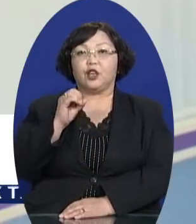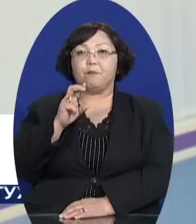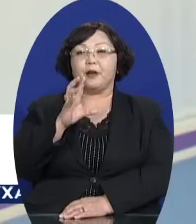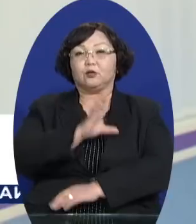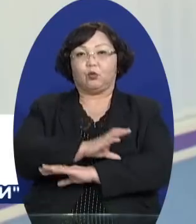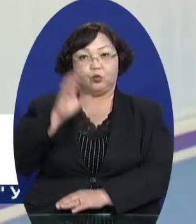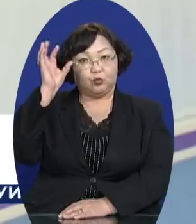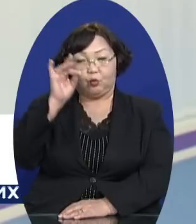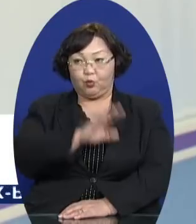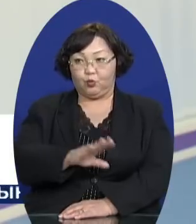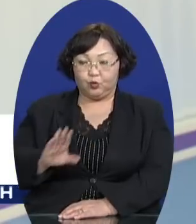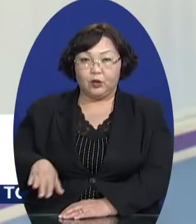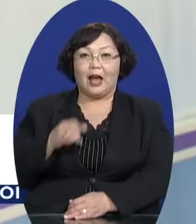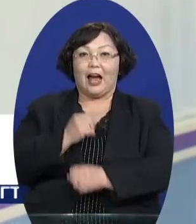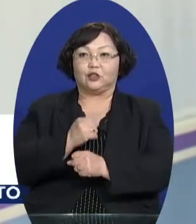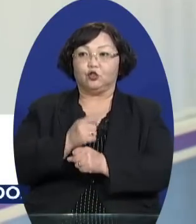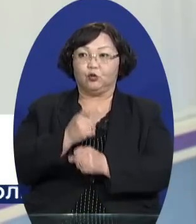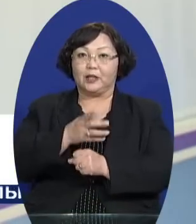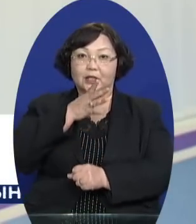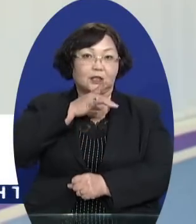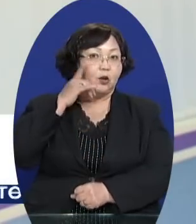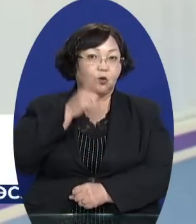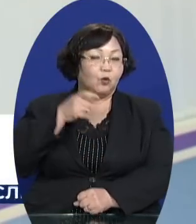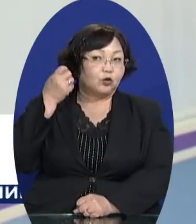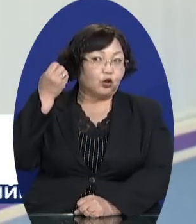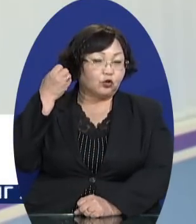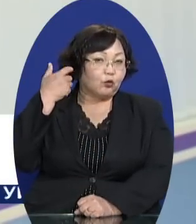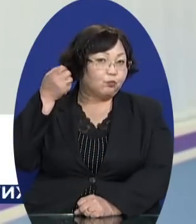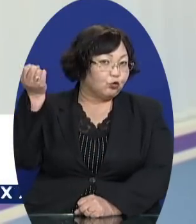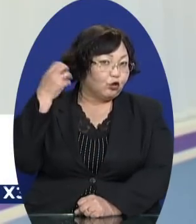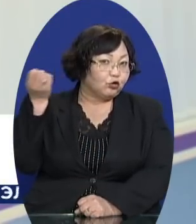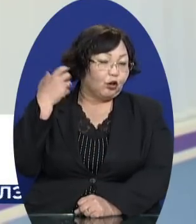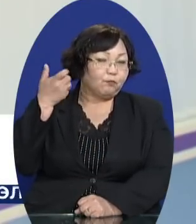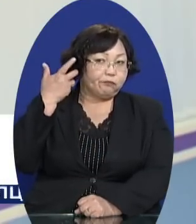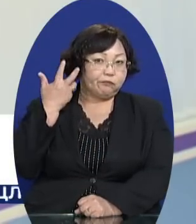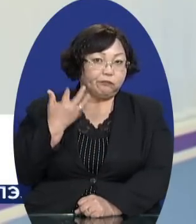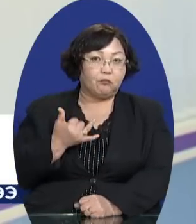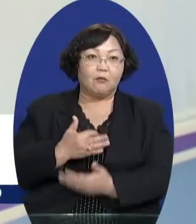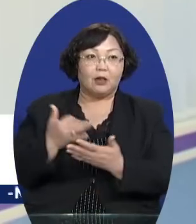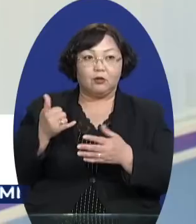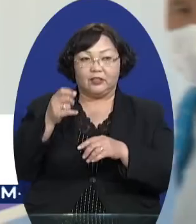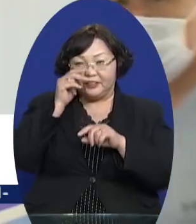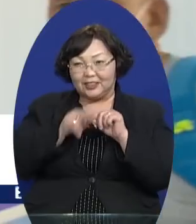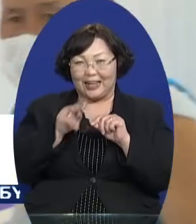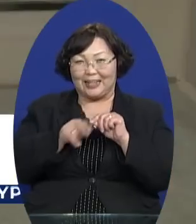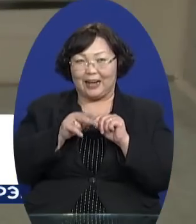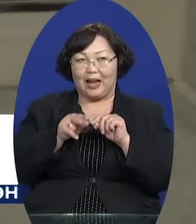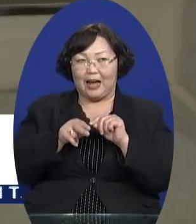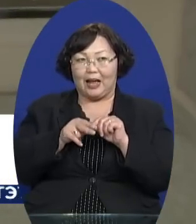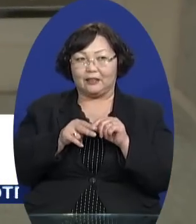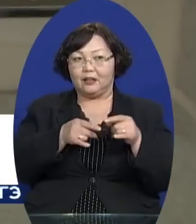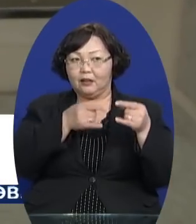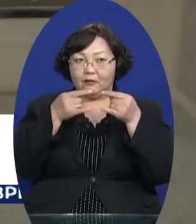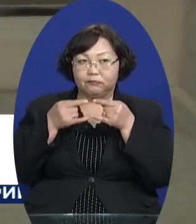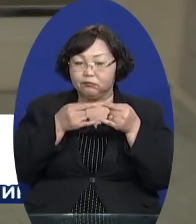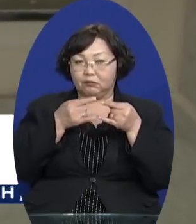болон хөдөлмөрийн насны хүмүүсийн сонсгол бууралт одоо дүлээрэлтийг илрүүлэх юм скрининг шинжилгээ хийгдэн. Улаанбаатар